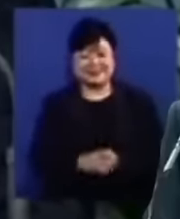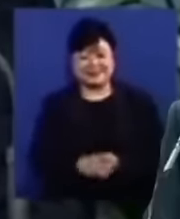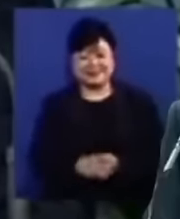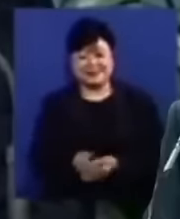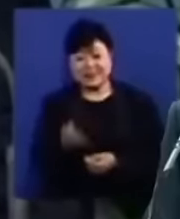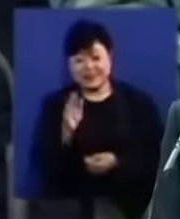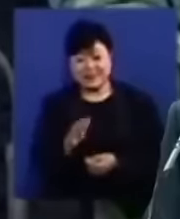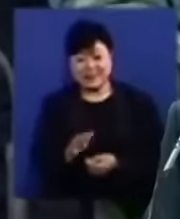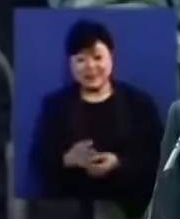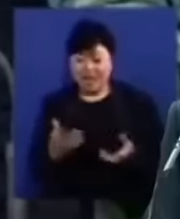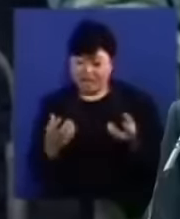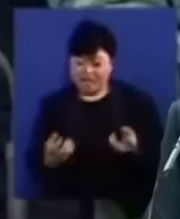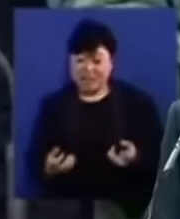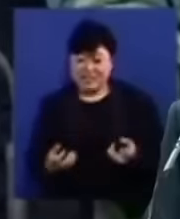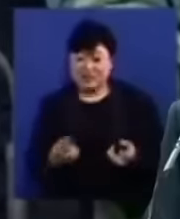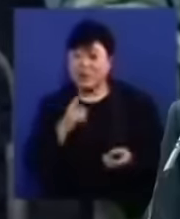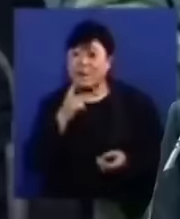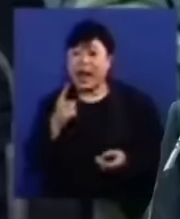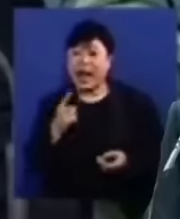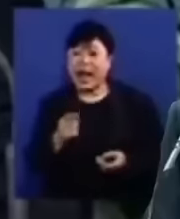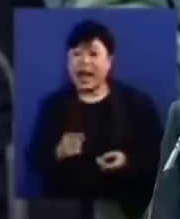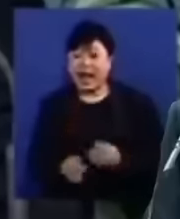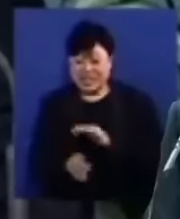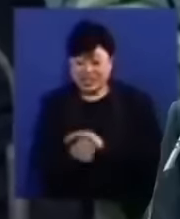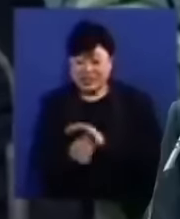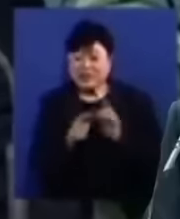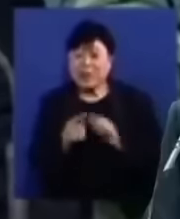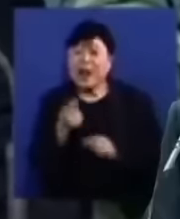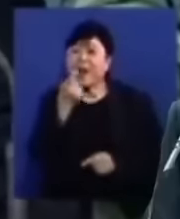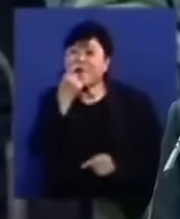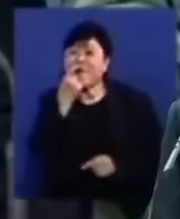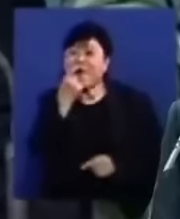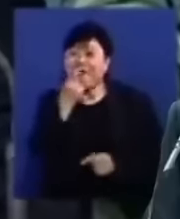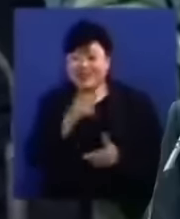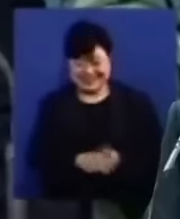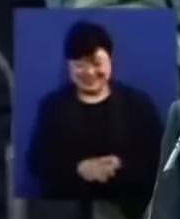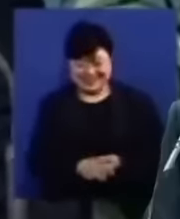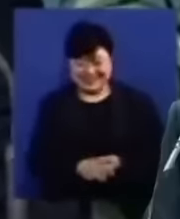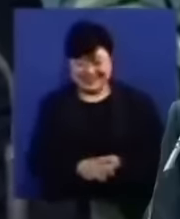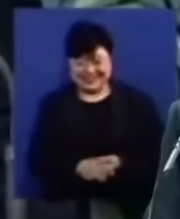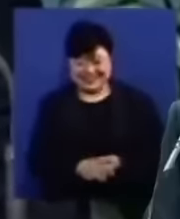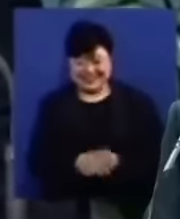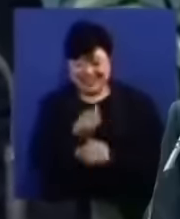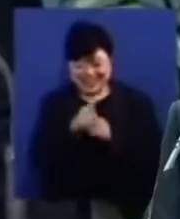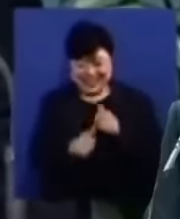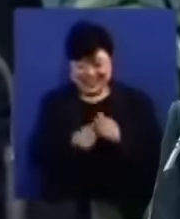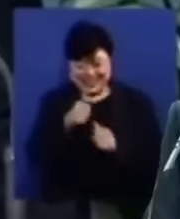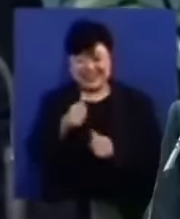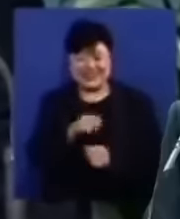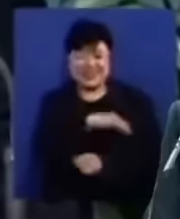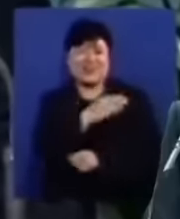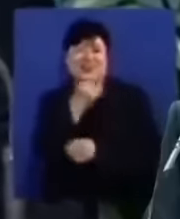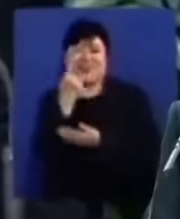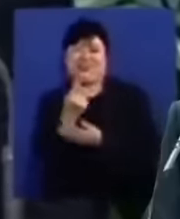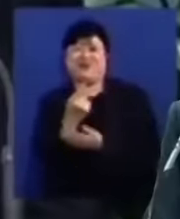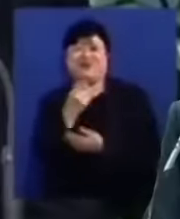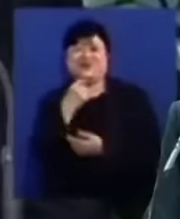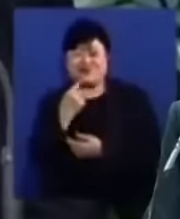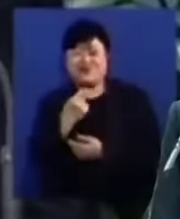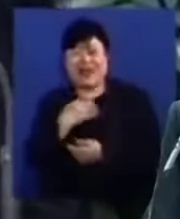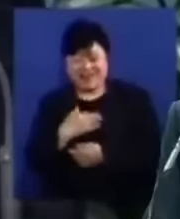그런데 경상도 사투리까지 닮아가지고 있어요. 그걸 그러면 하나님의 능력이 지금 오는 줄 알고.